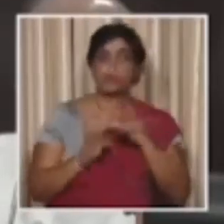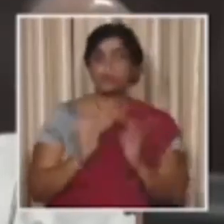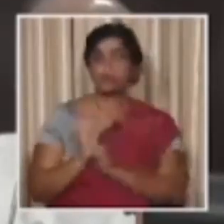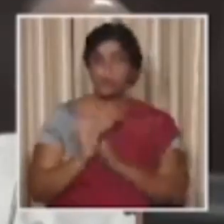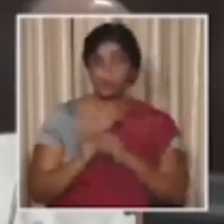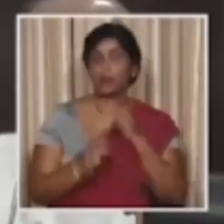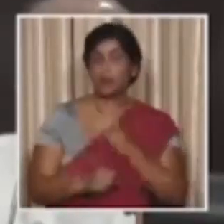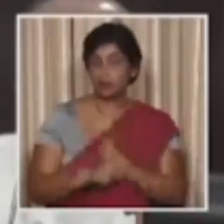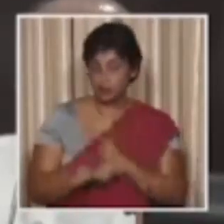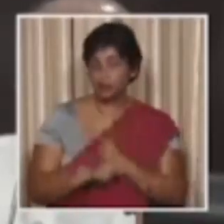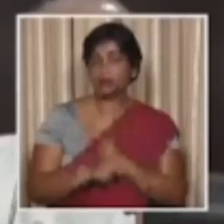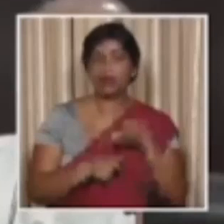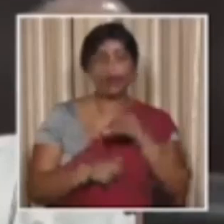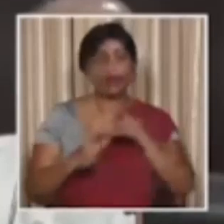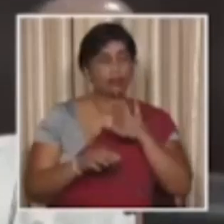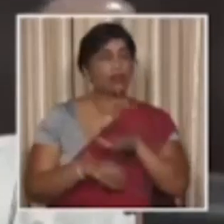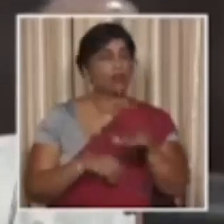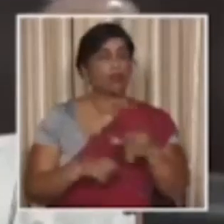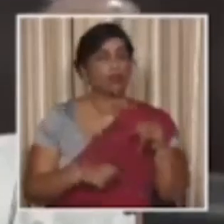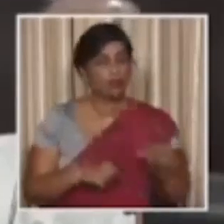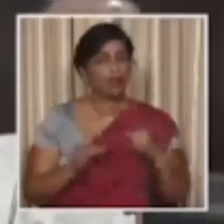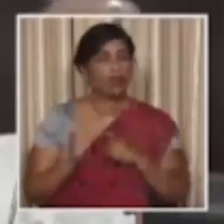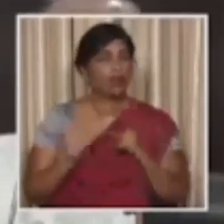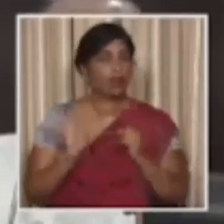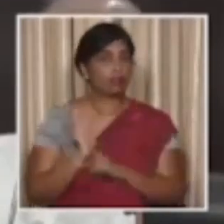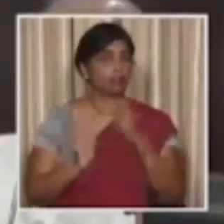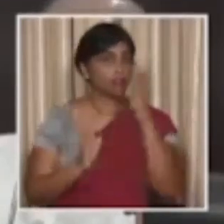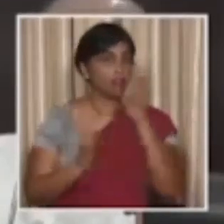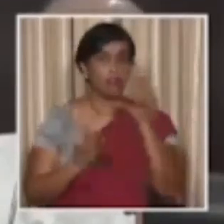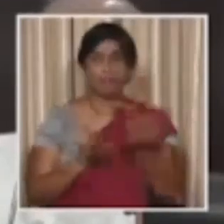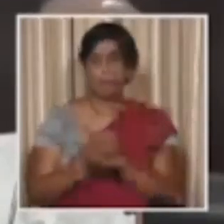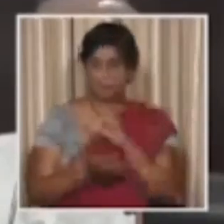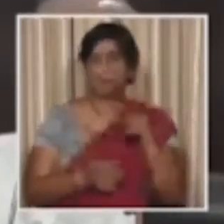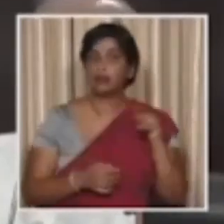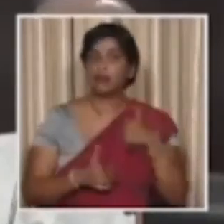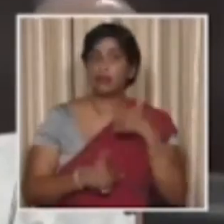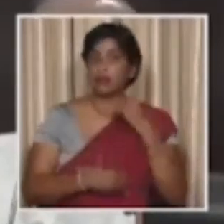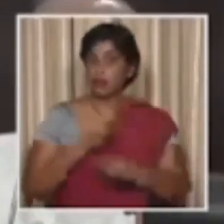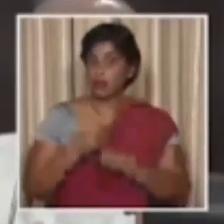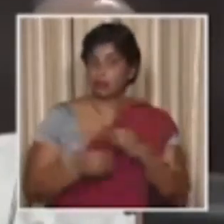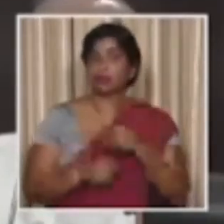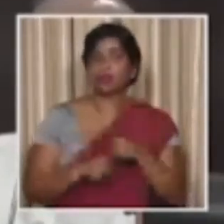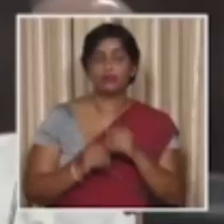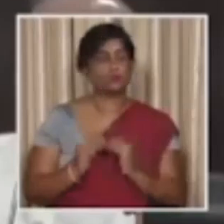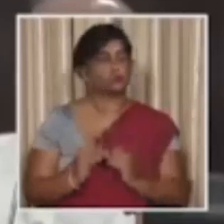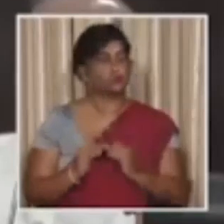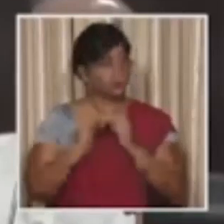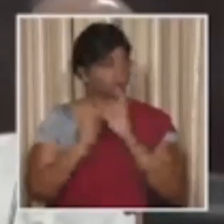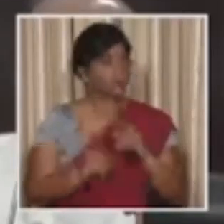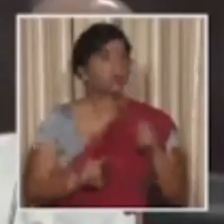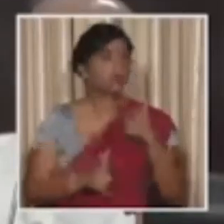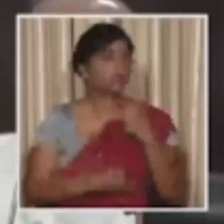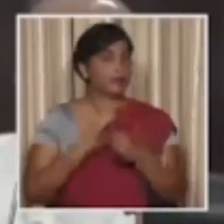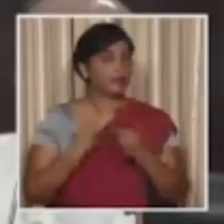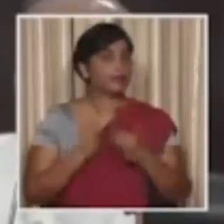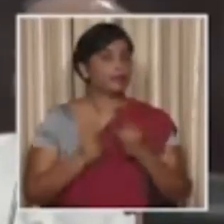කොමිෂන් ආදී රාජ්‍ය ආයතන සතු ඉඩම් වලින් අක්කර ලක්ෂ 3ක් වෙන් කරනවා ධීවර අංශයේ ඵලදායිතාව ඉහළ නැගීම